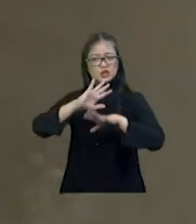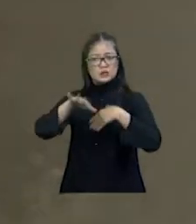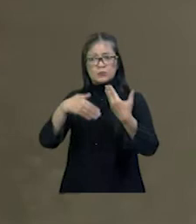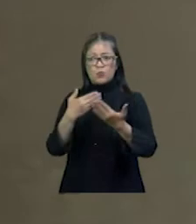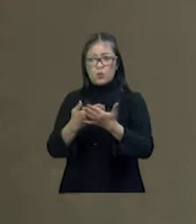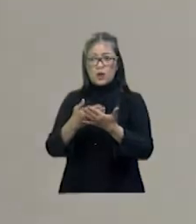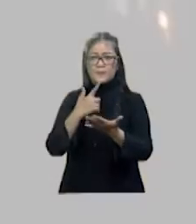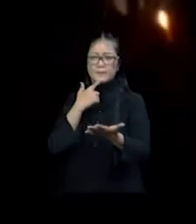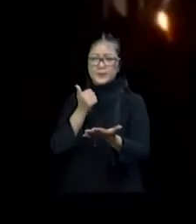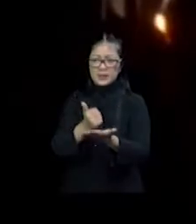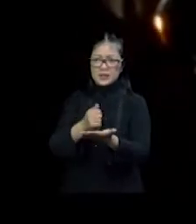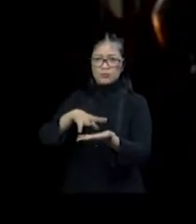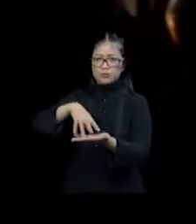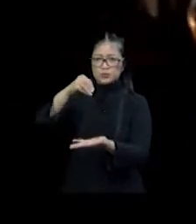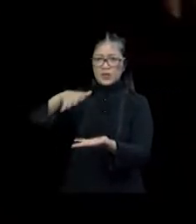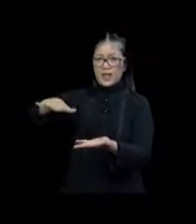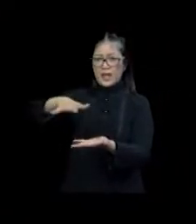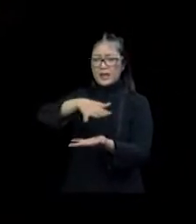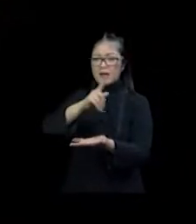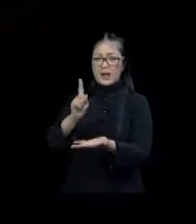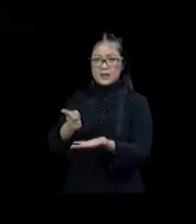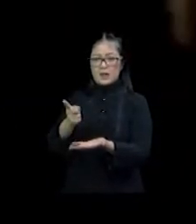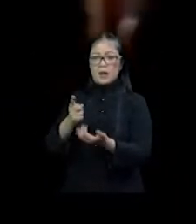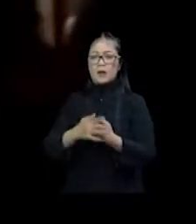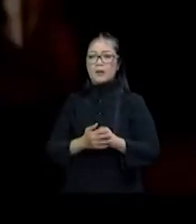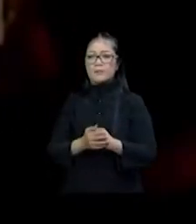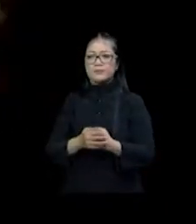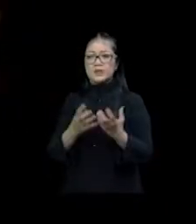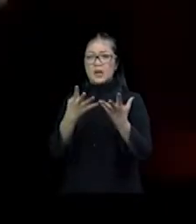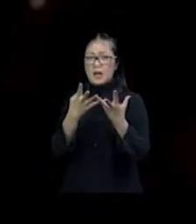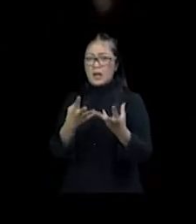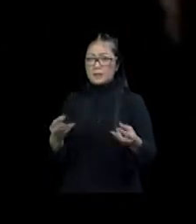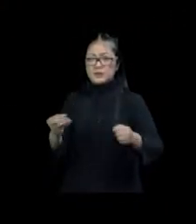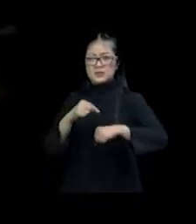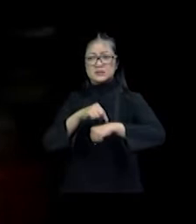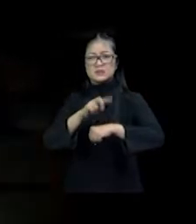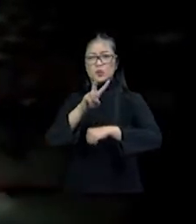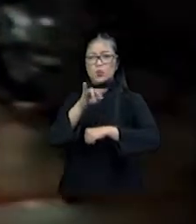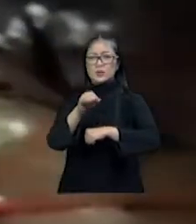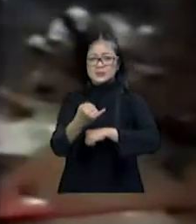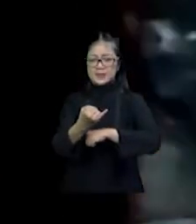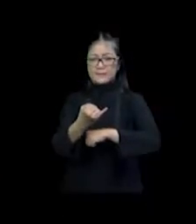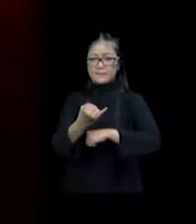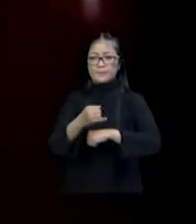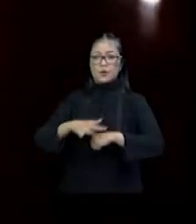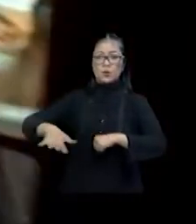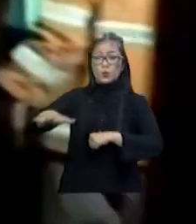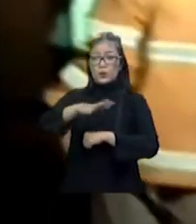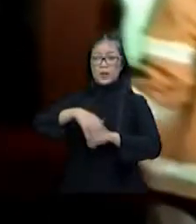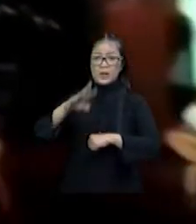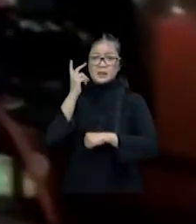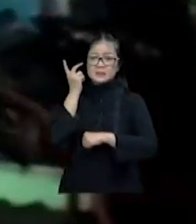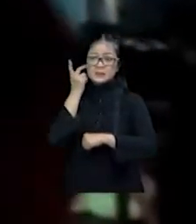hidran tersendiri memang. Api baru berhasil padam sekitar 2 jam kemudian. Polisi telah mengamankan lokasi untuk melakukan olah